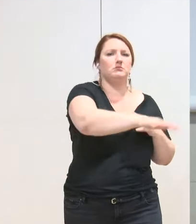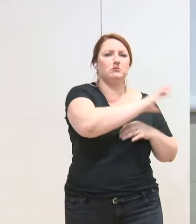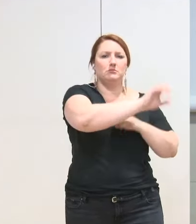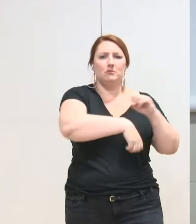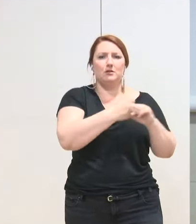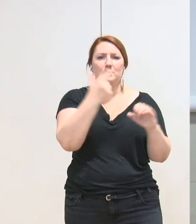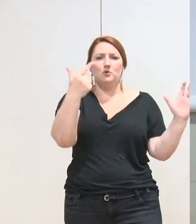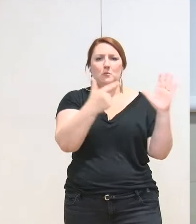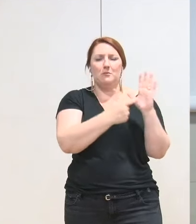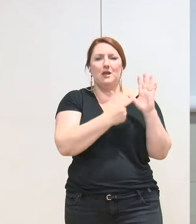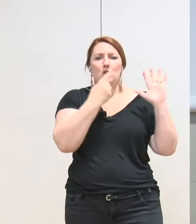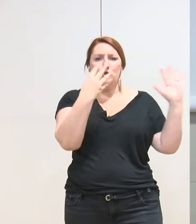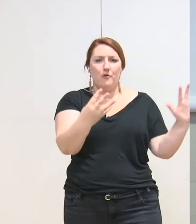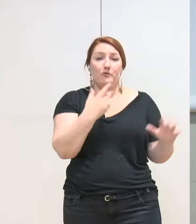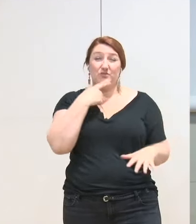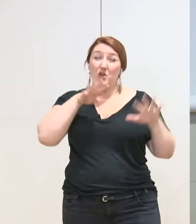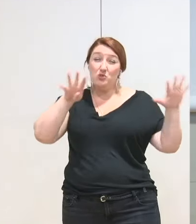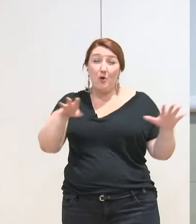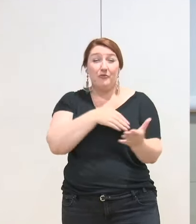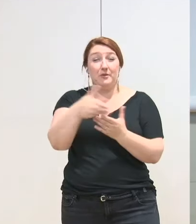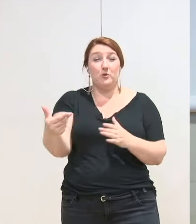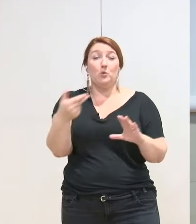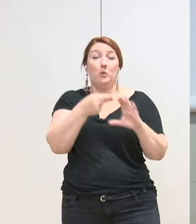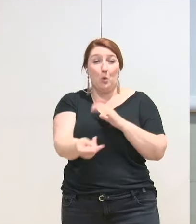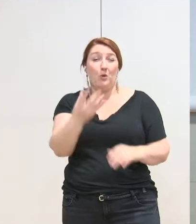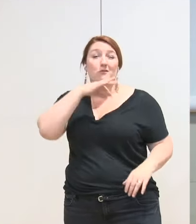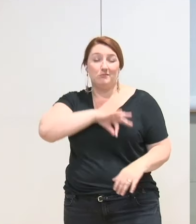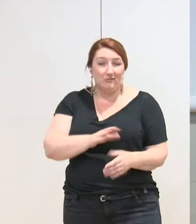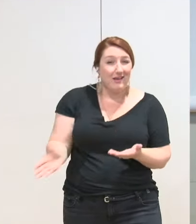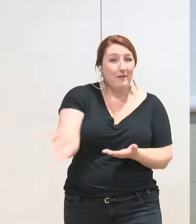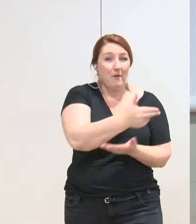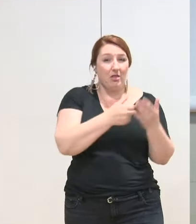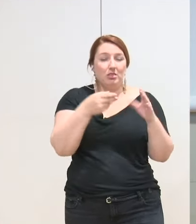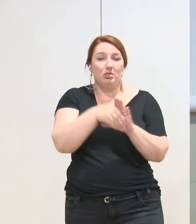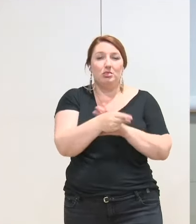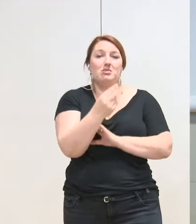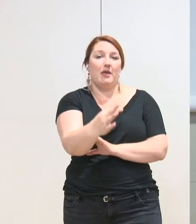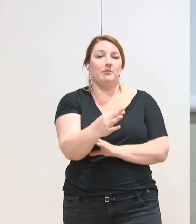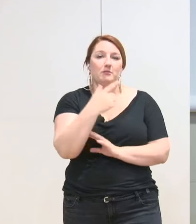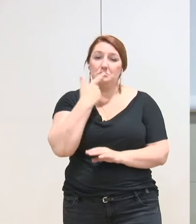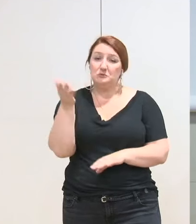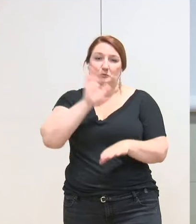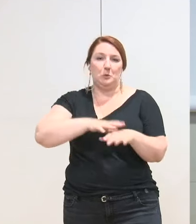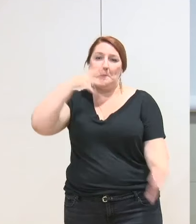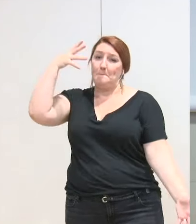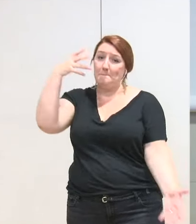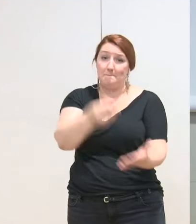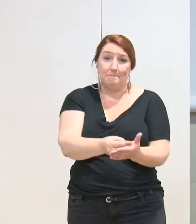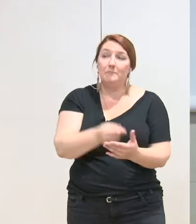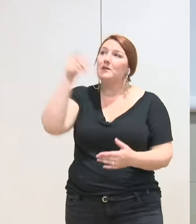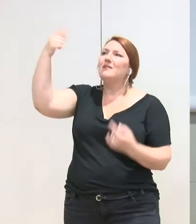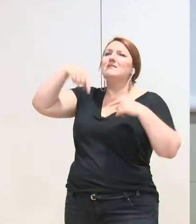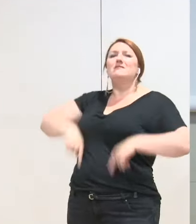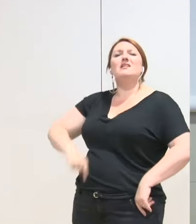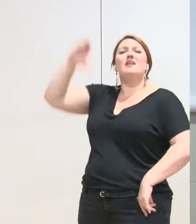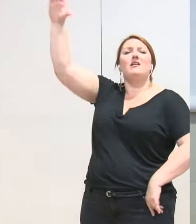épargne nette de près de 9 millions d'euros a été entièrement consommée à alors qu'elle était très supérieure aux baisses des dotations de l'État